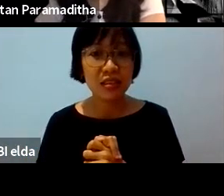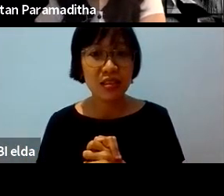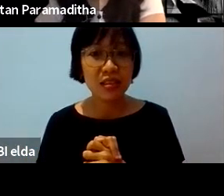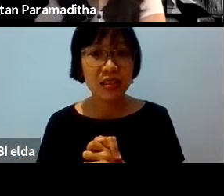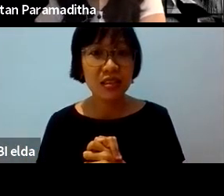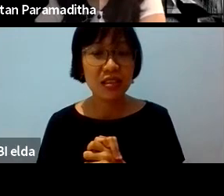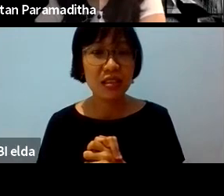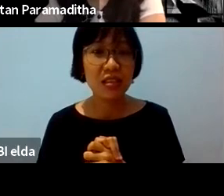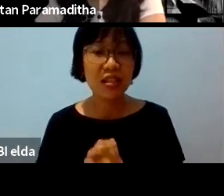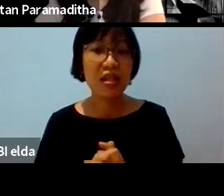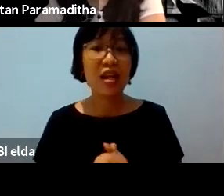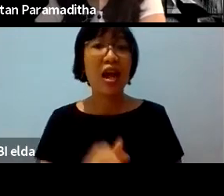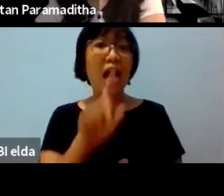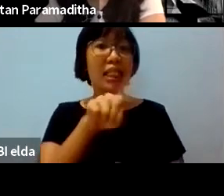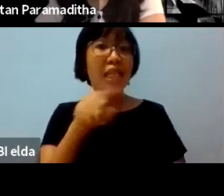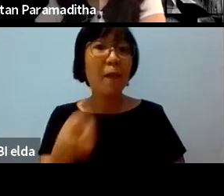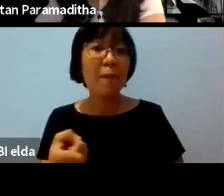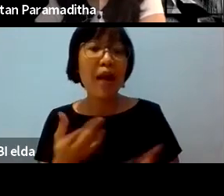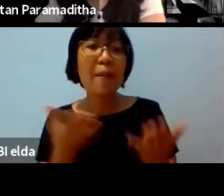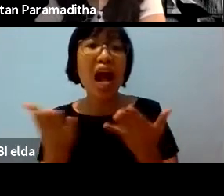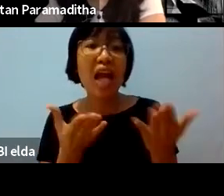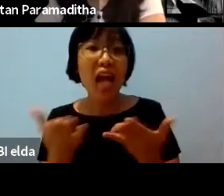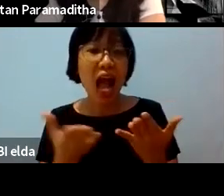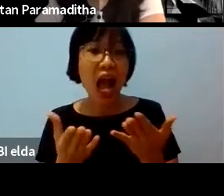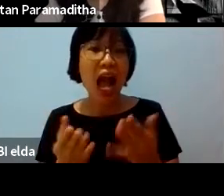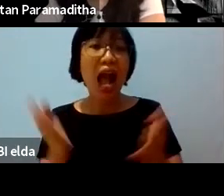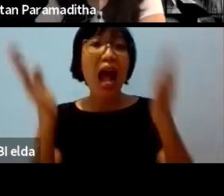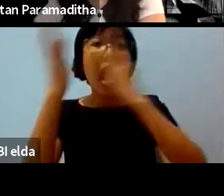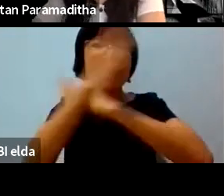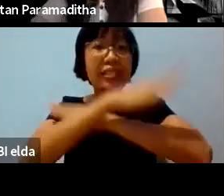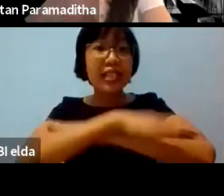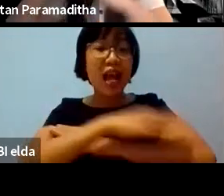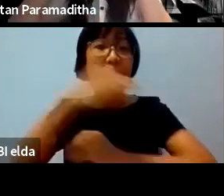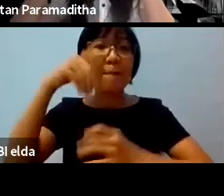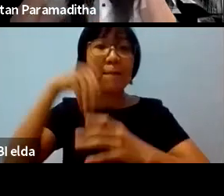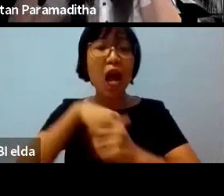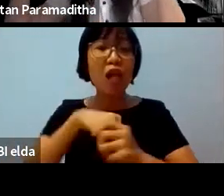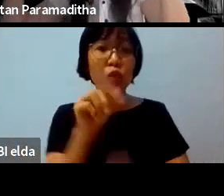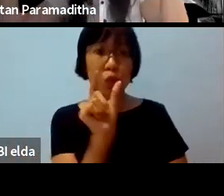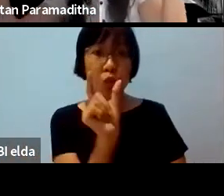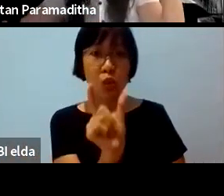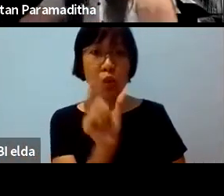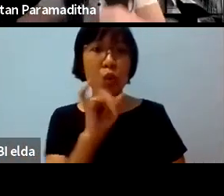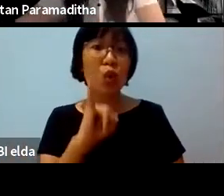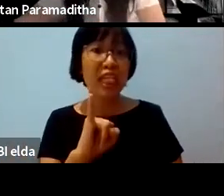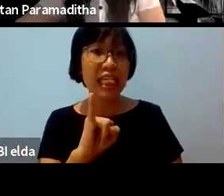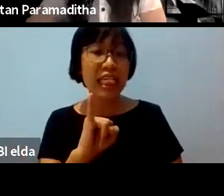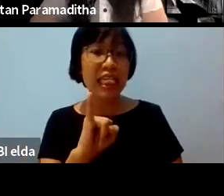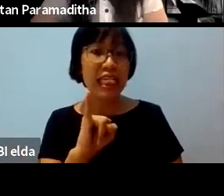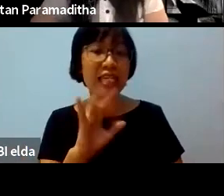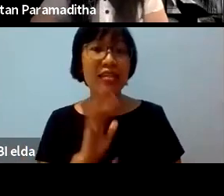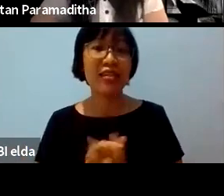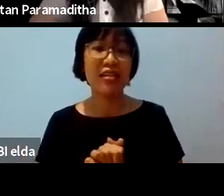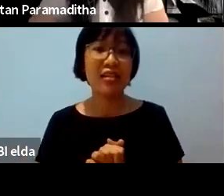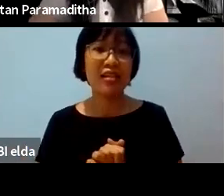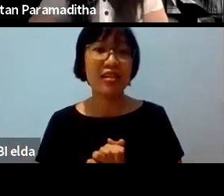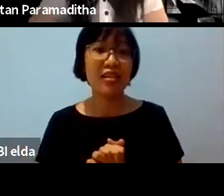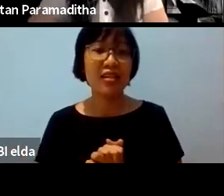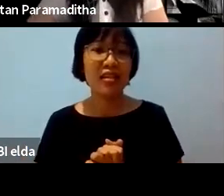UI? Saat ini kan semakin marak tuh kelompok-kelompok masjid atau tarbiyah atau